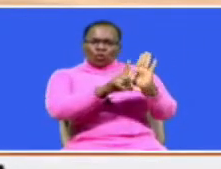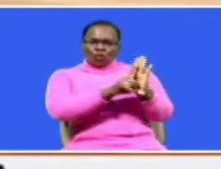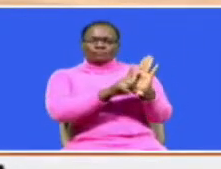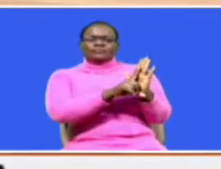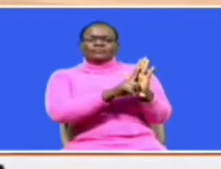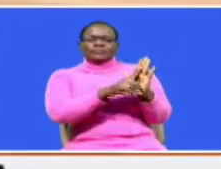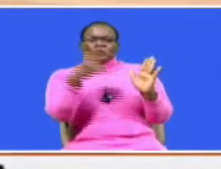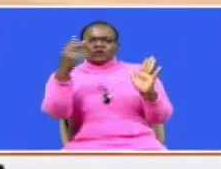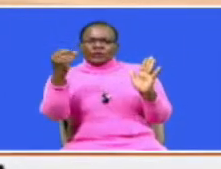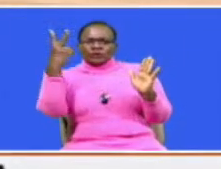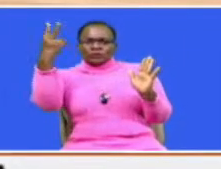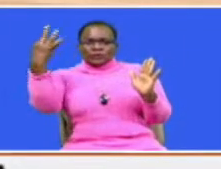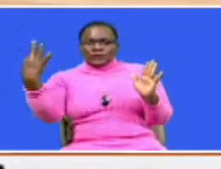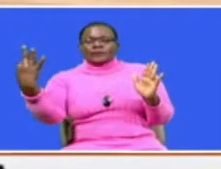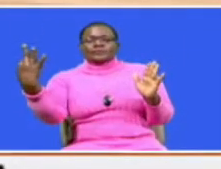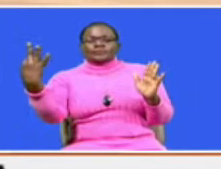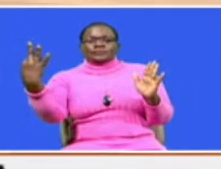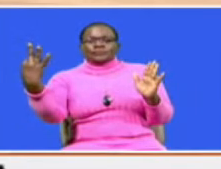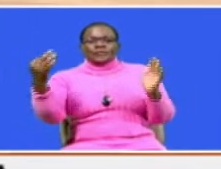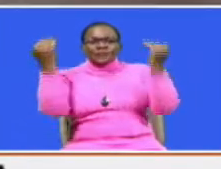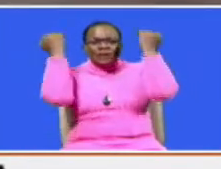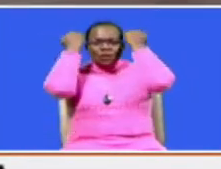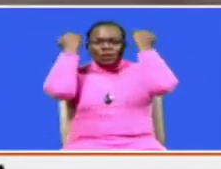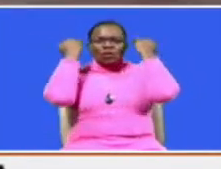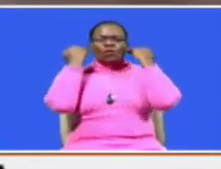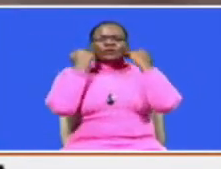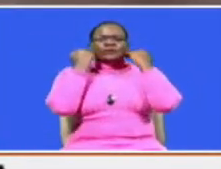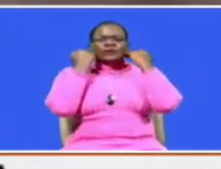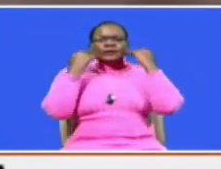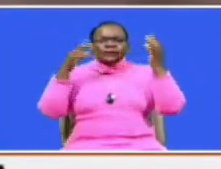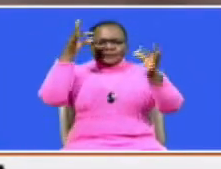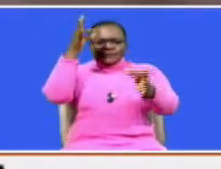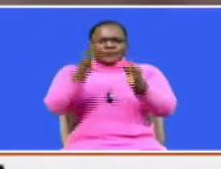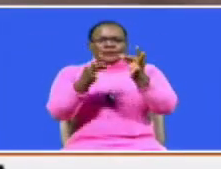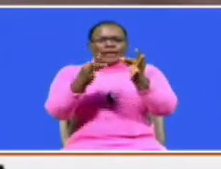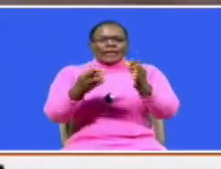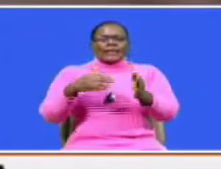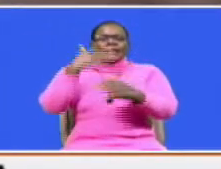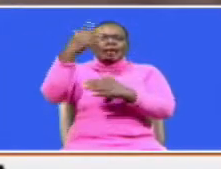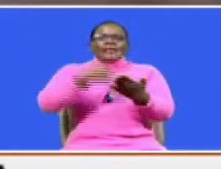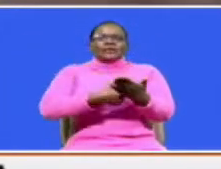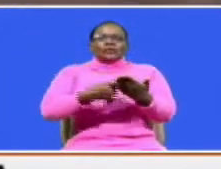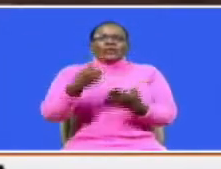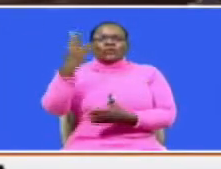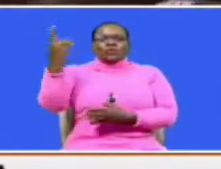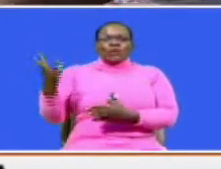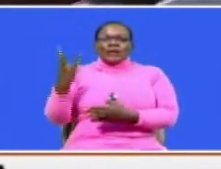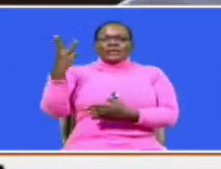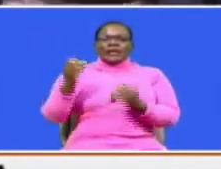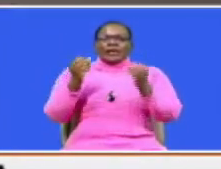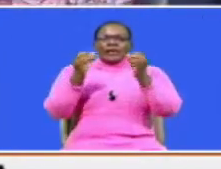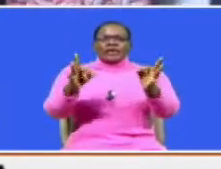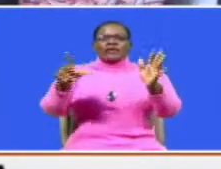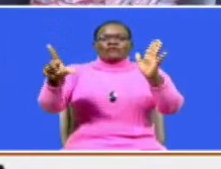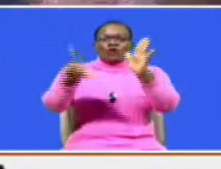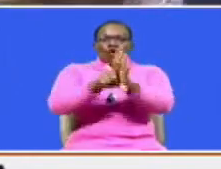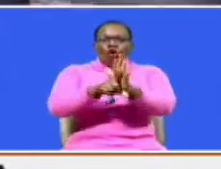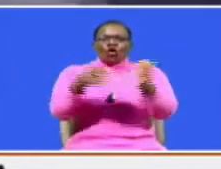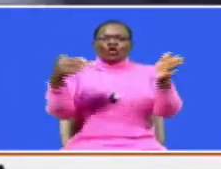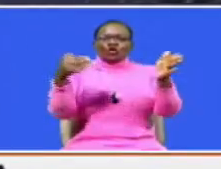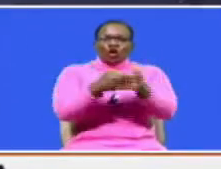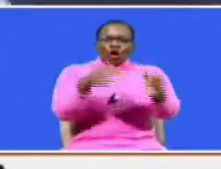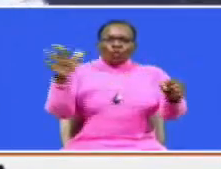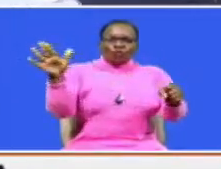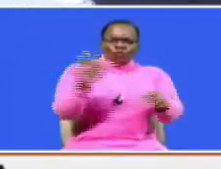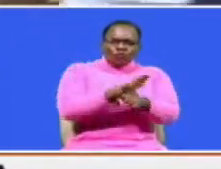ya mwaka 2023, mahakama hiyo itaamua Jumatatu wiki ijayo iwapo sheria hiyo itasitishwa